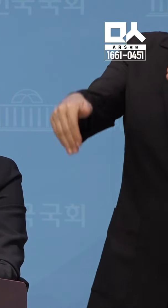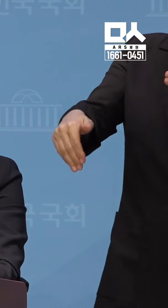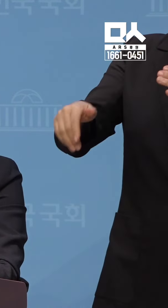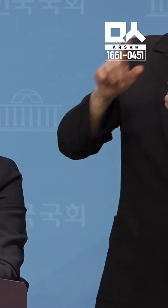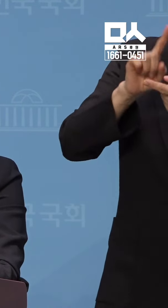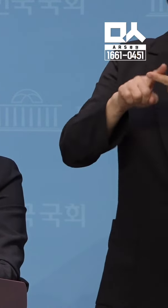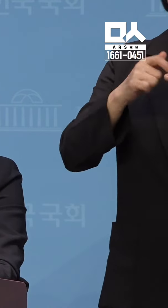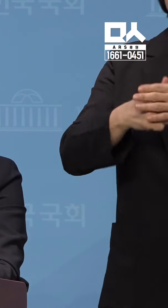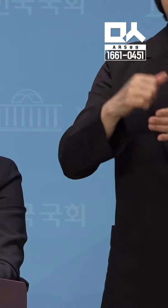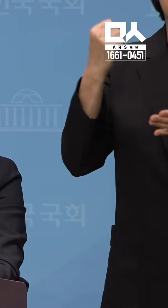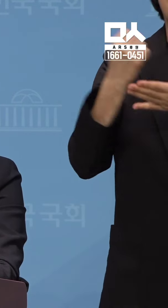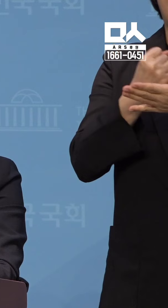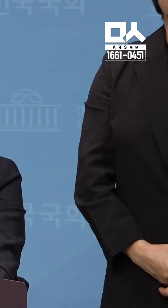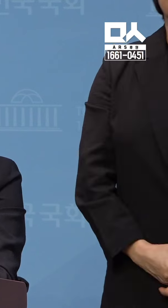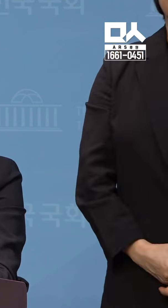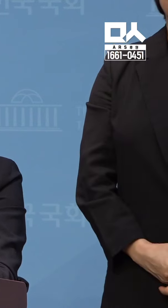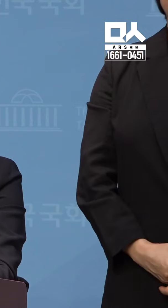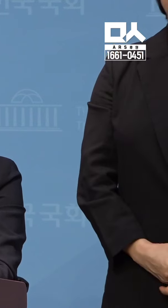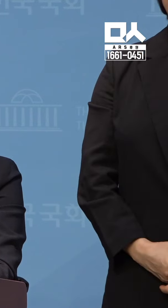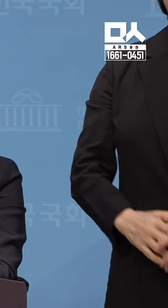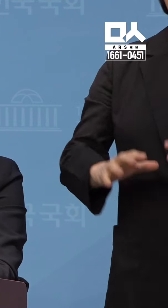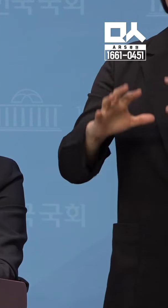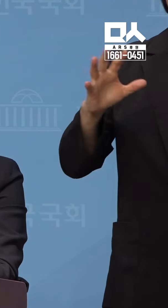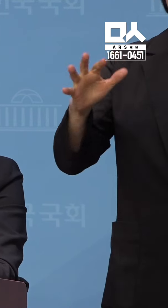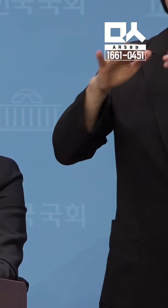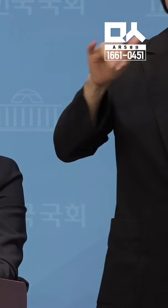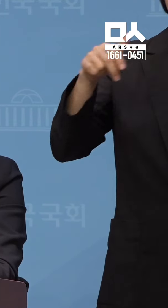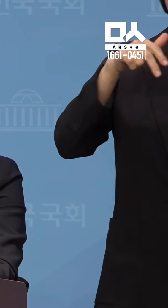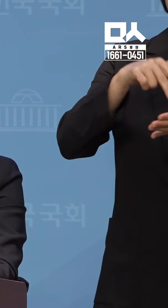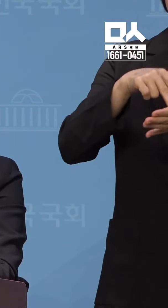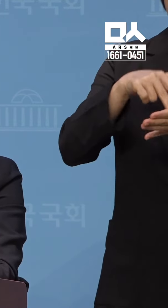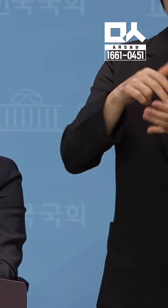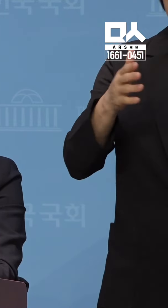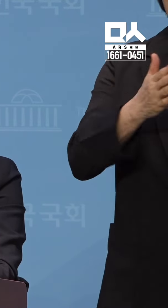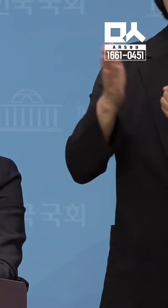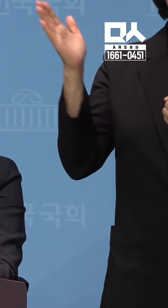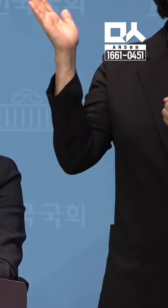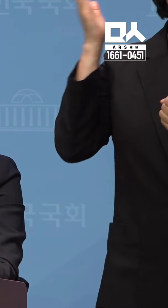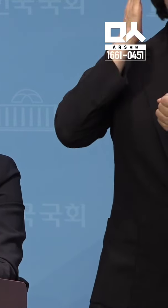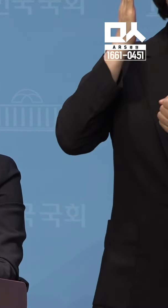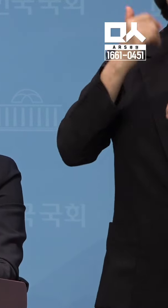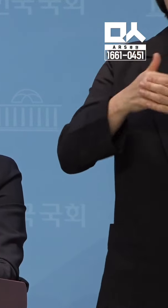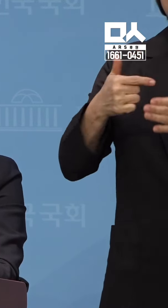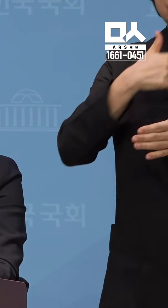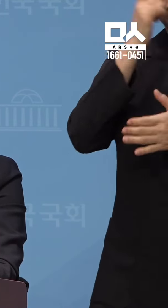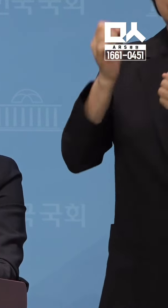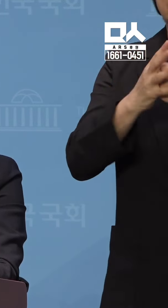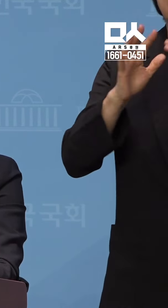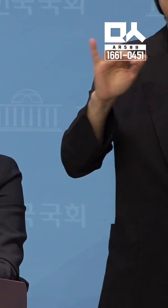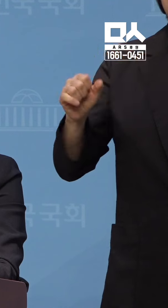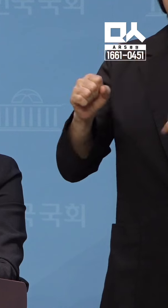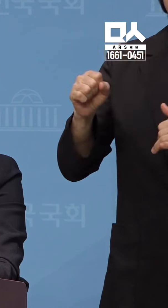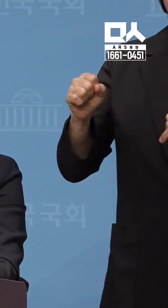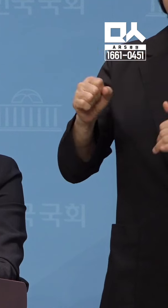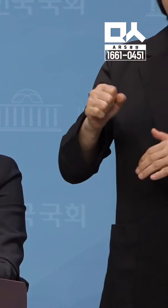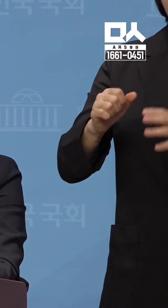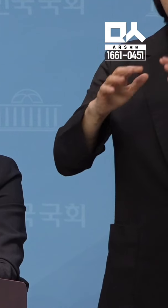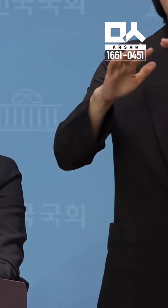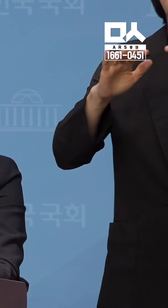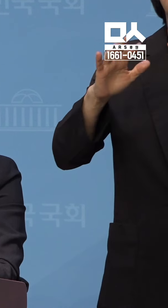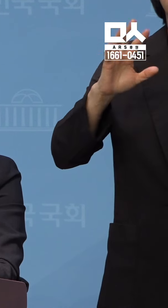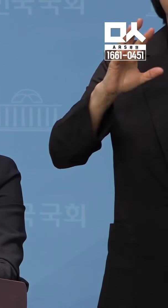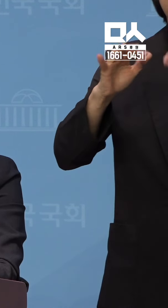것인지 개탄스럽습니다. 국민의 목소리에 귀를 막는 것으로 부족해 국민의 입을